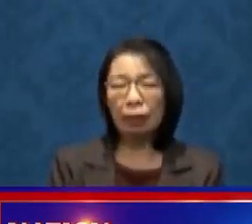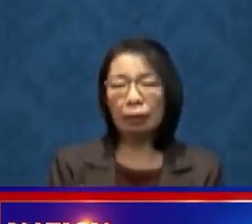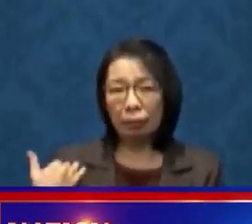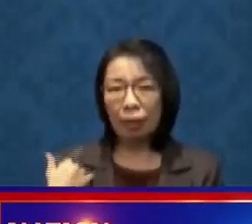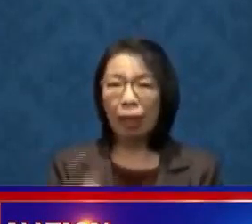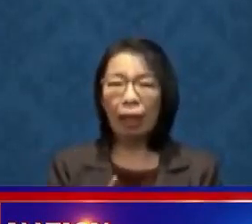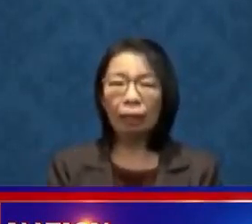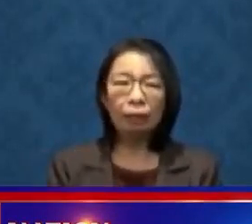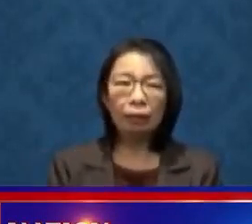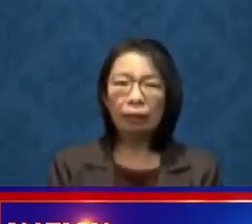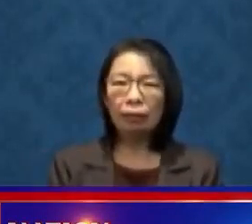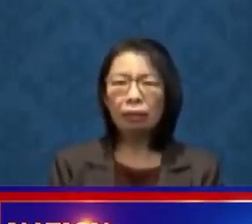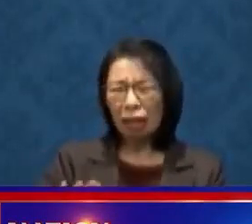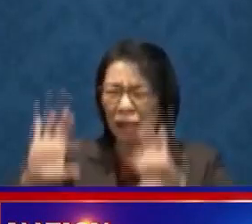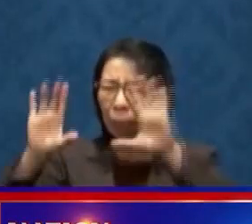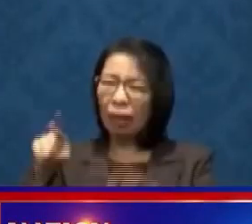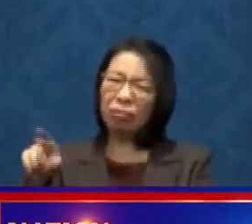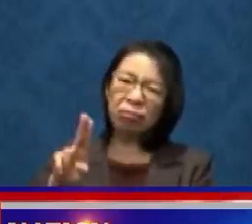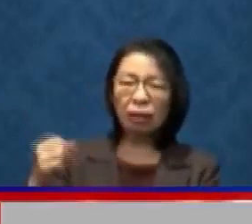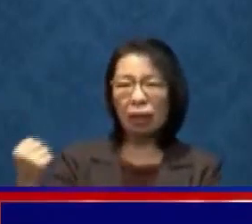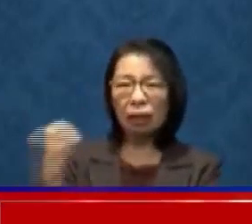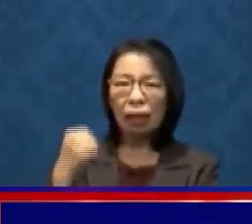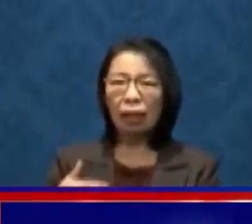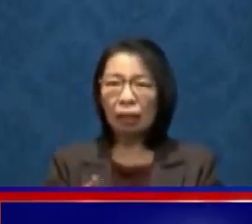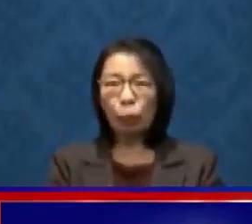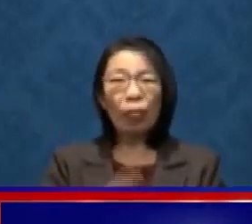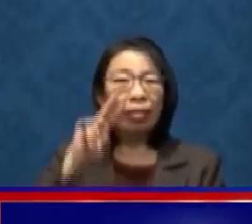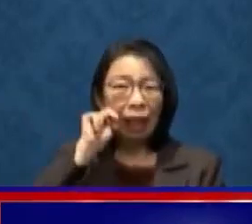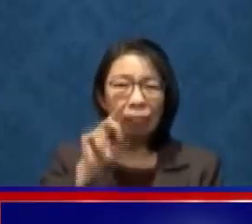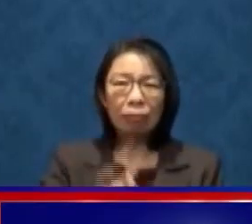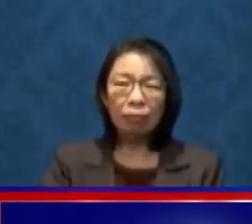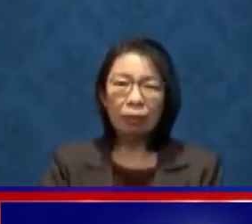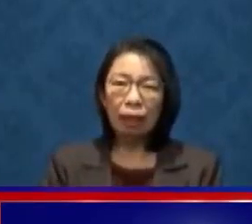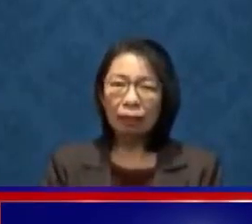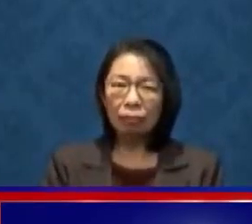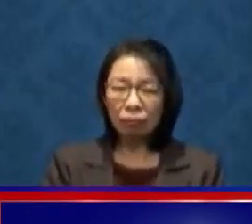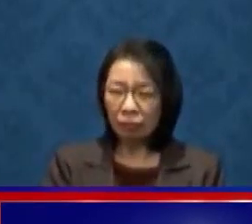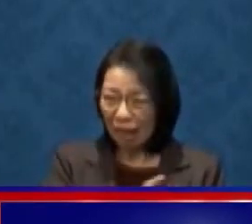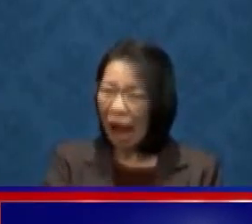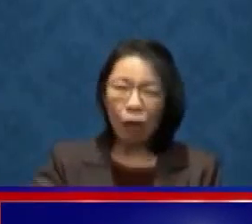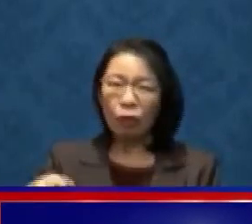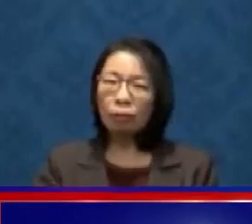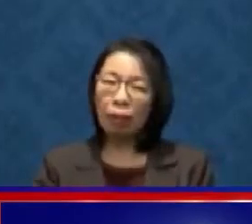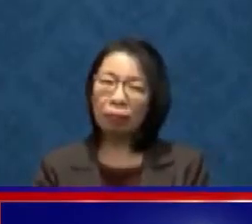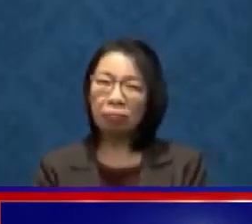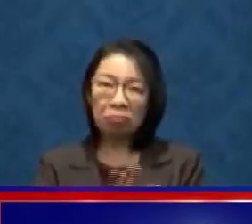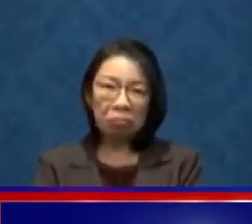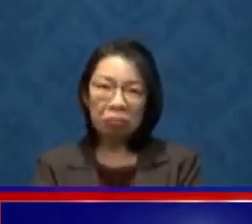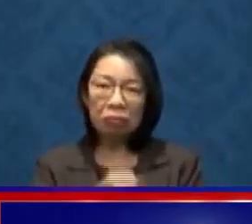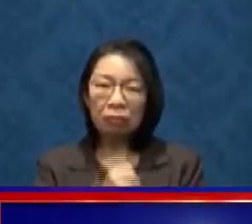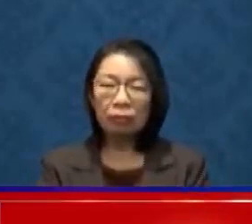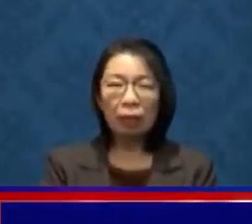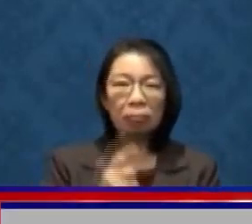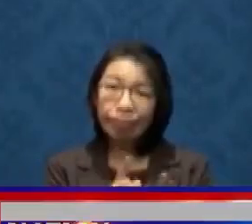กำลังจะใช้อำนาจของตำรวจน้ำไม่ดีเพื่อเป็นเครื่องมือของรัฐบาลเหรอในการเลือกตั้งที่จะถึง